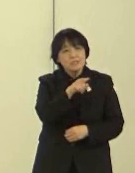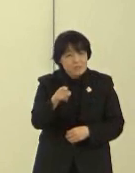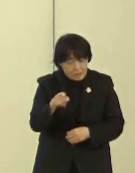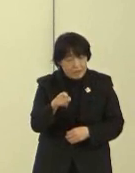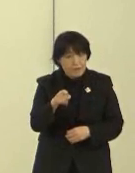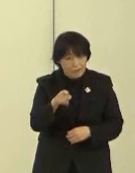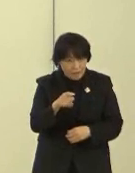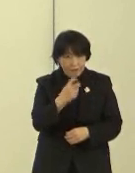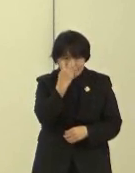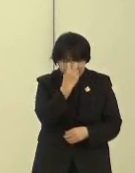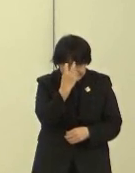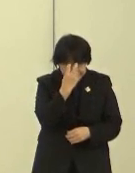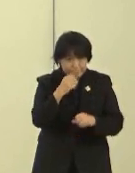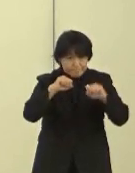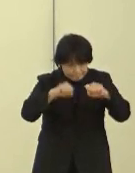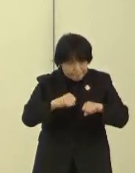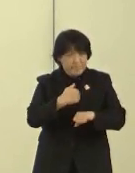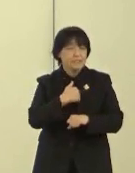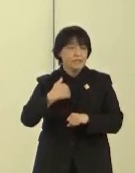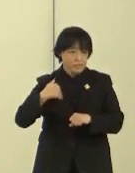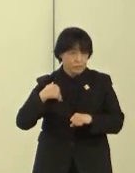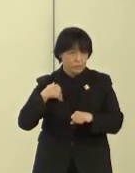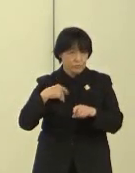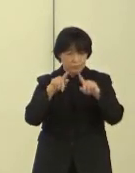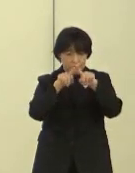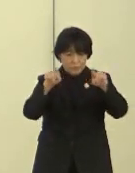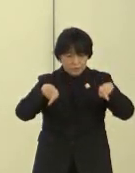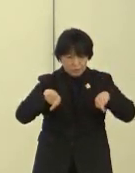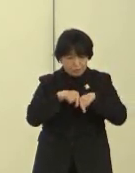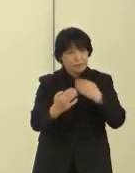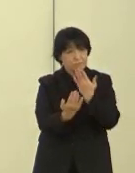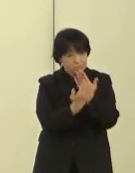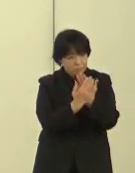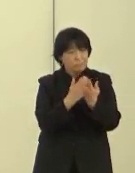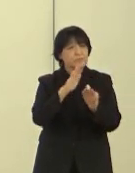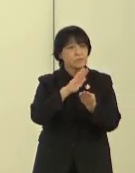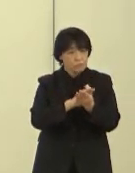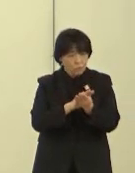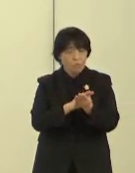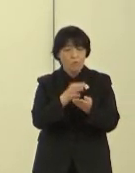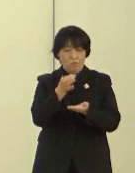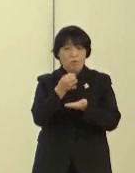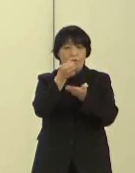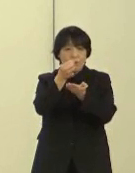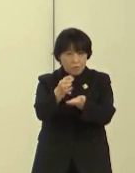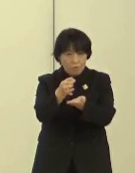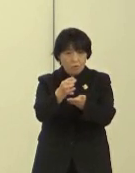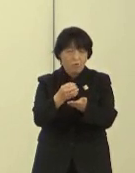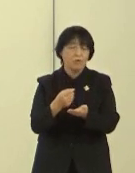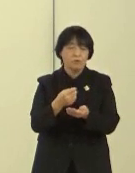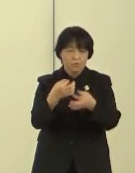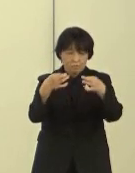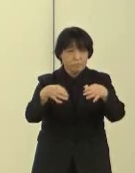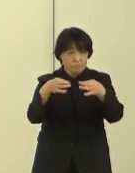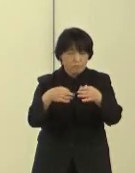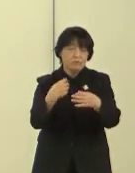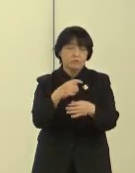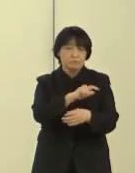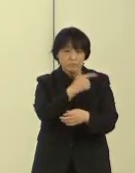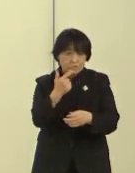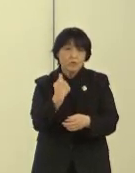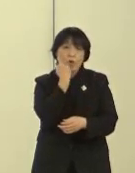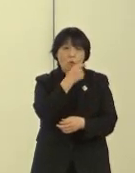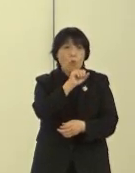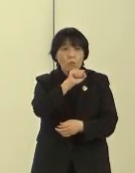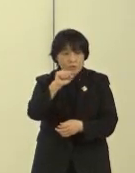書類ということと、それから振込の口座が分かる書類をコピ